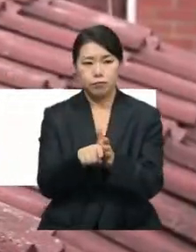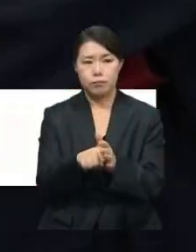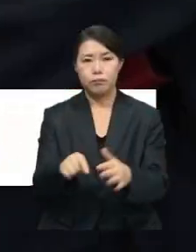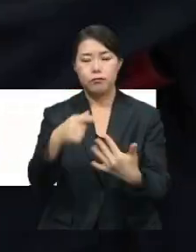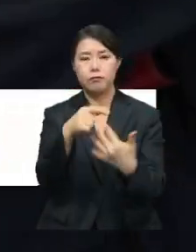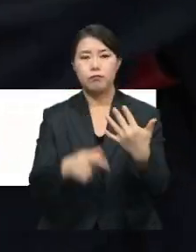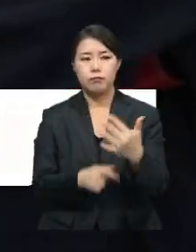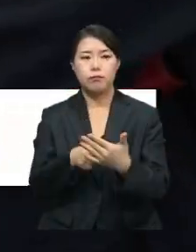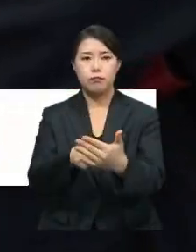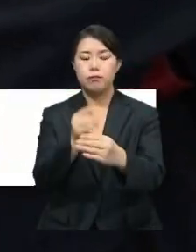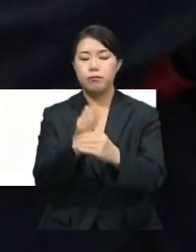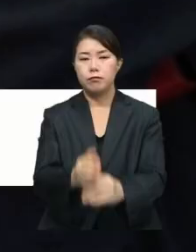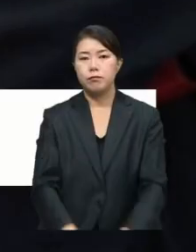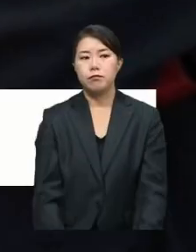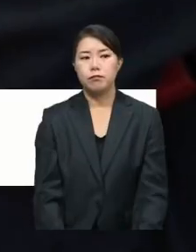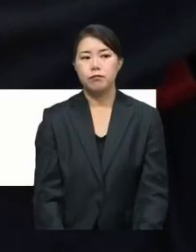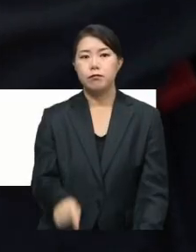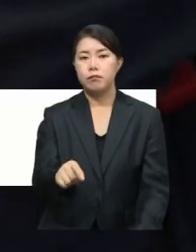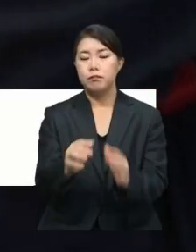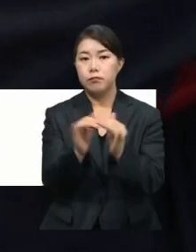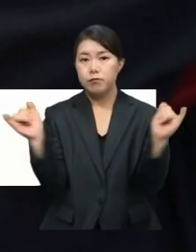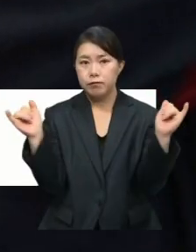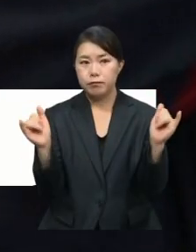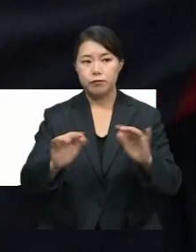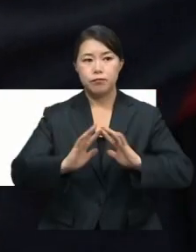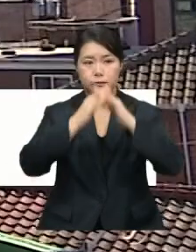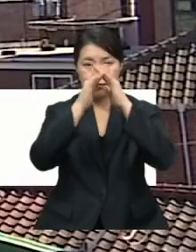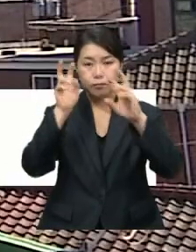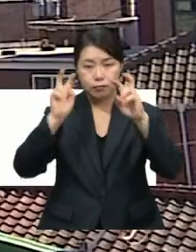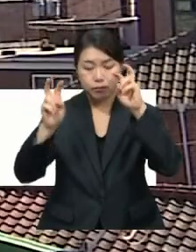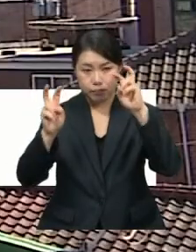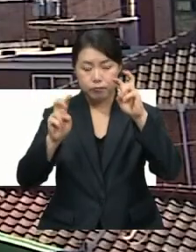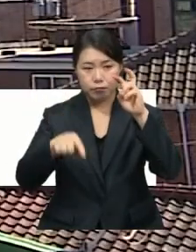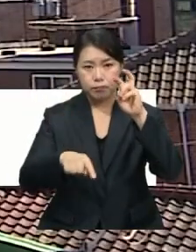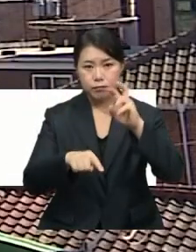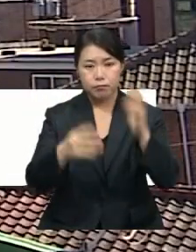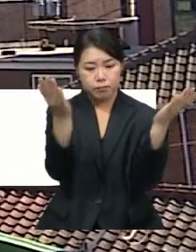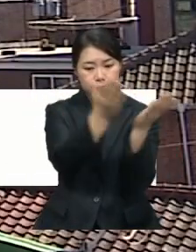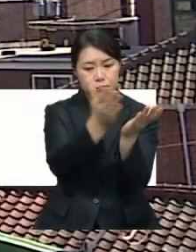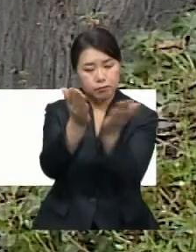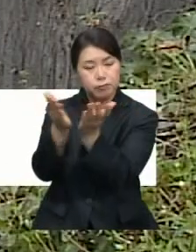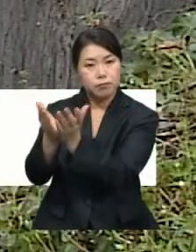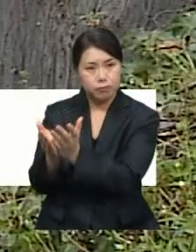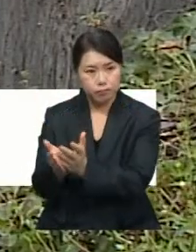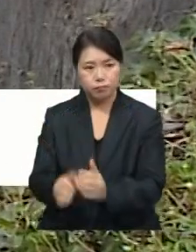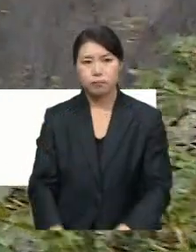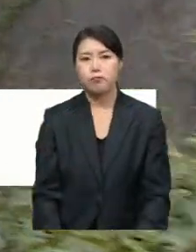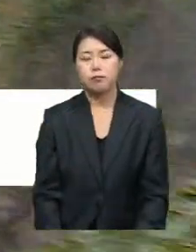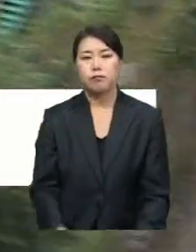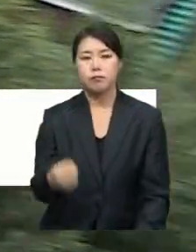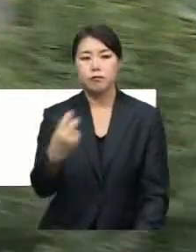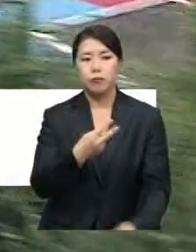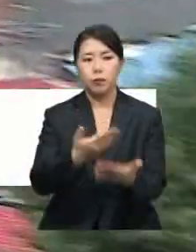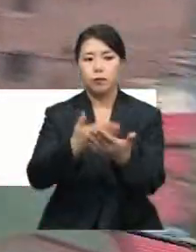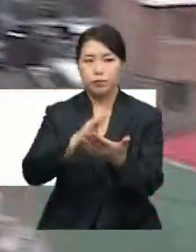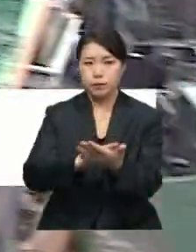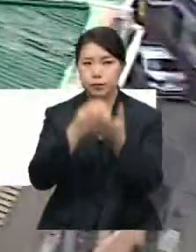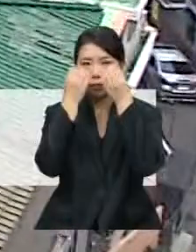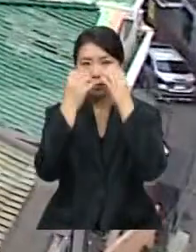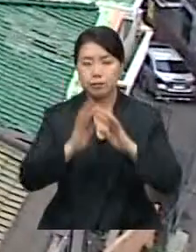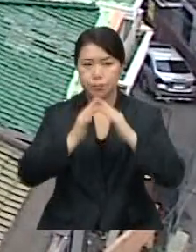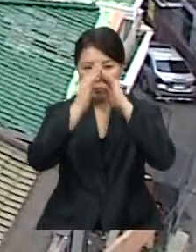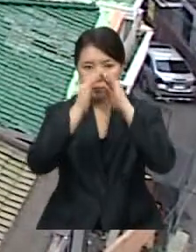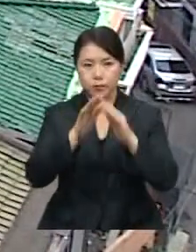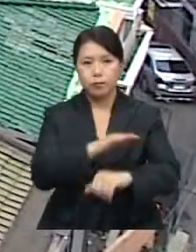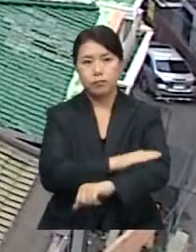있습니다. 해당 지역 주민들에게 건축사를 매칭해서 설계안을 제공해 주는 것으로 증개축이나 신축이 좀 더